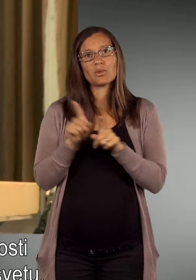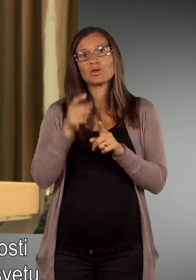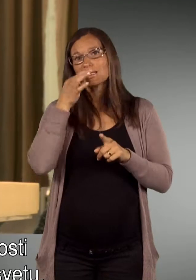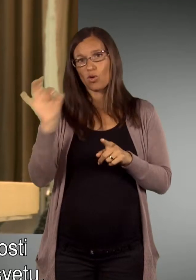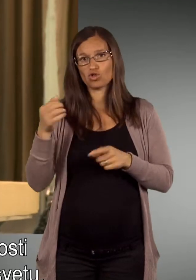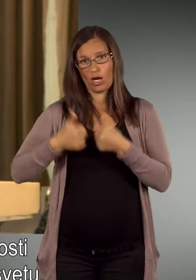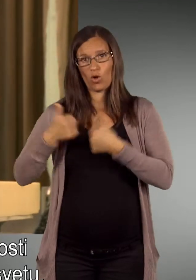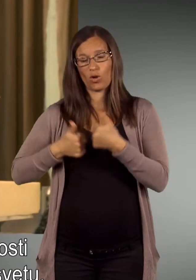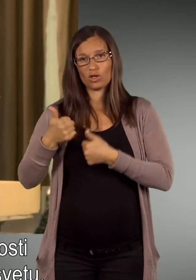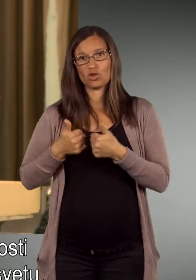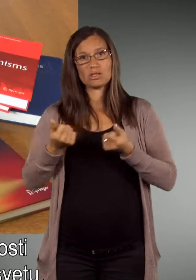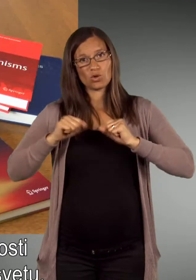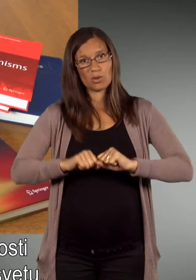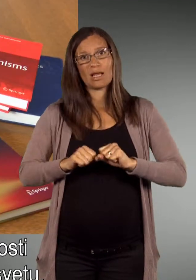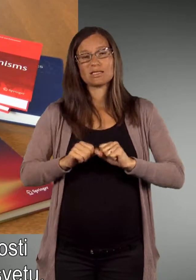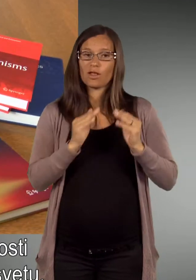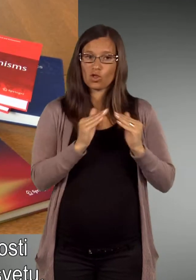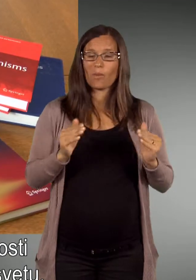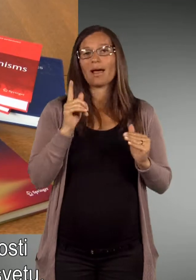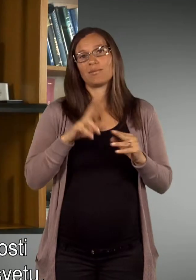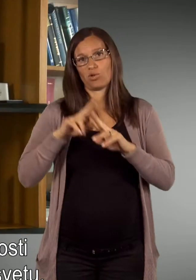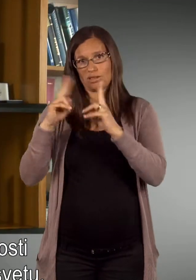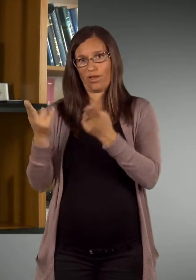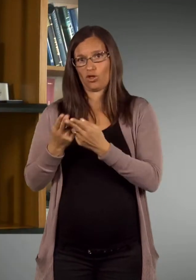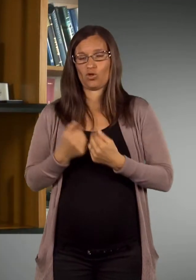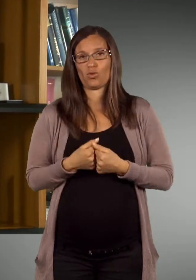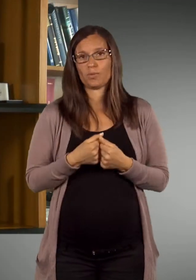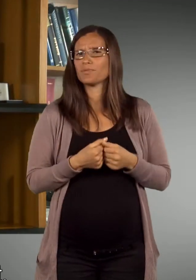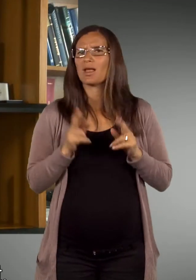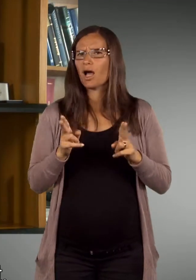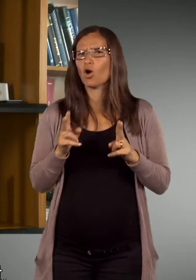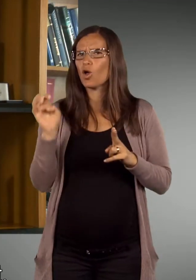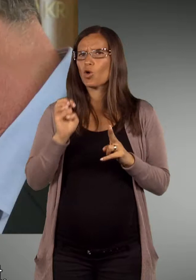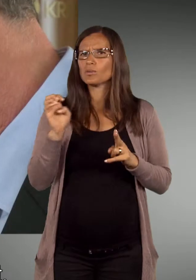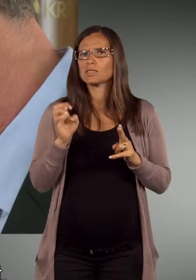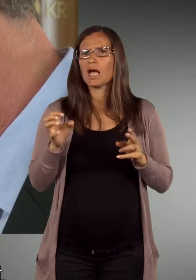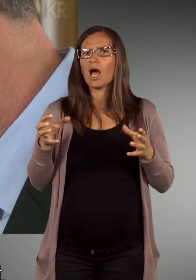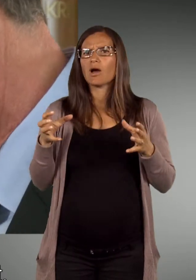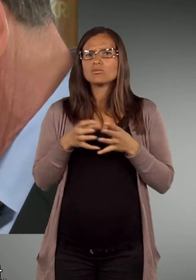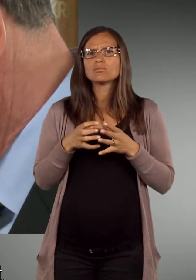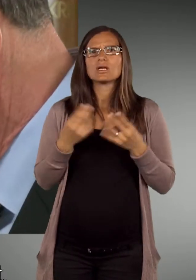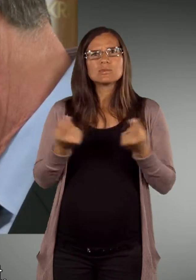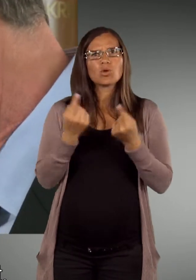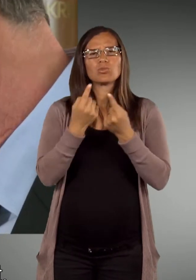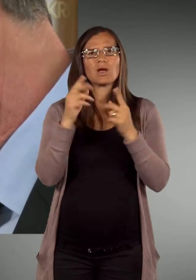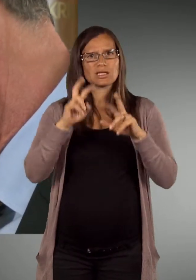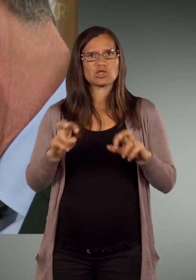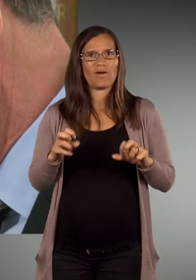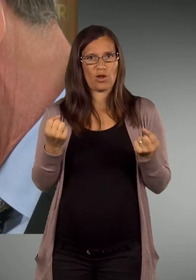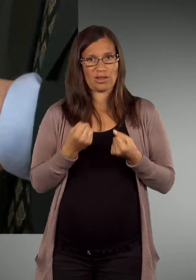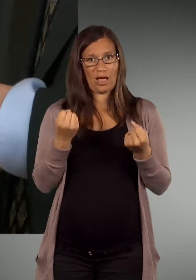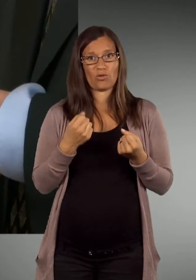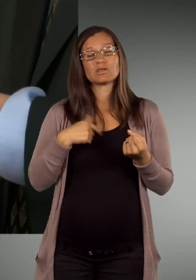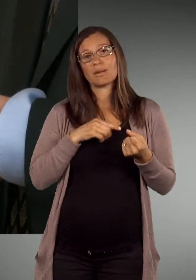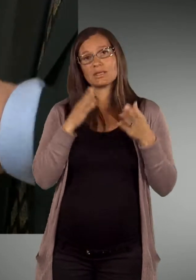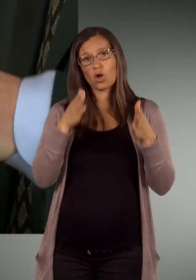izboljšanje konkurenčnosti gospodarstva doma in po svetu. Kako Evropska unija spodbuja raziskovalno dejavnost, nam